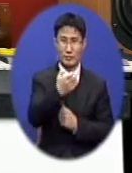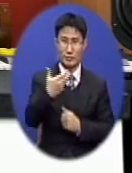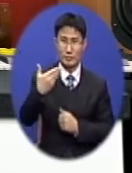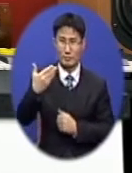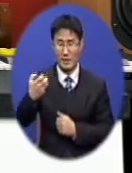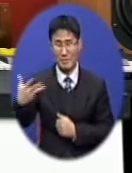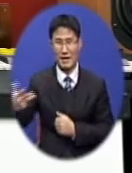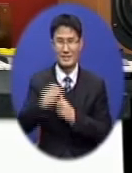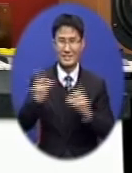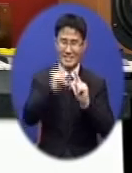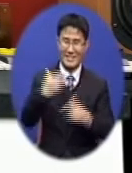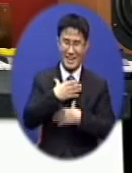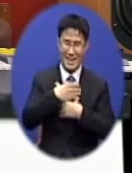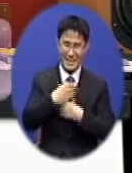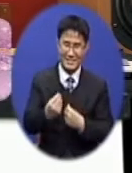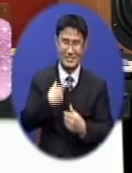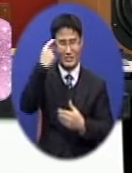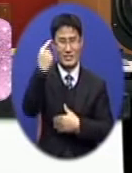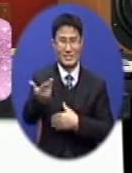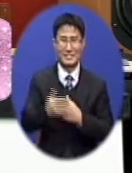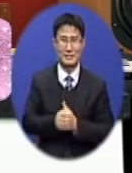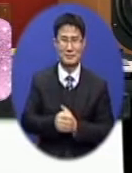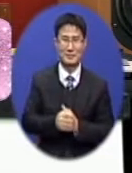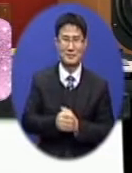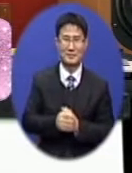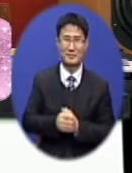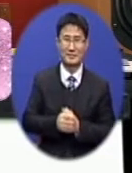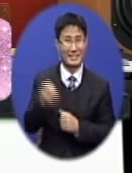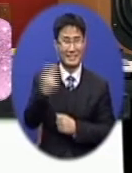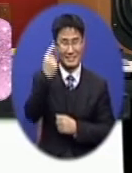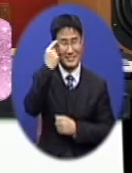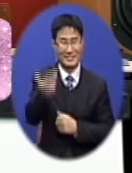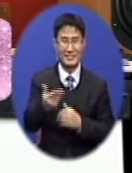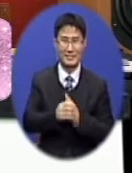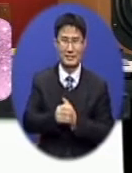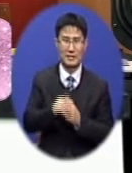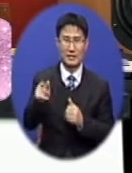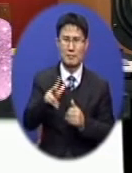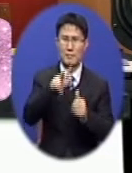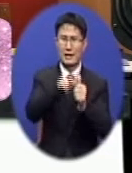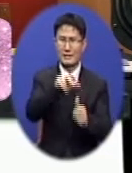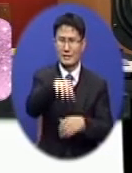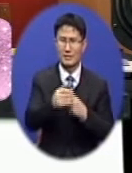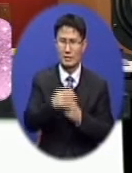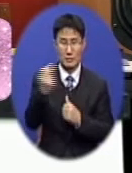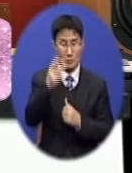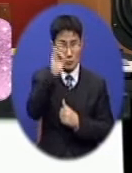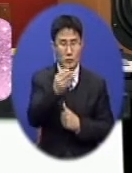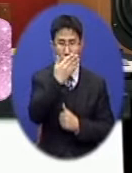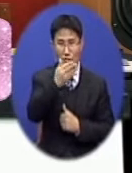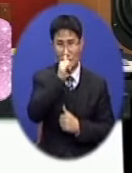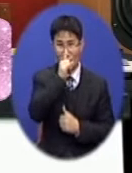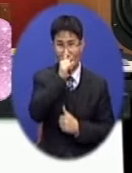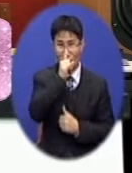9988 생활안전 퀴즈. 네. 다시 한번 말씀드린다면요. 예, 마트에서 흔히 볼 수 있는